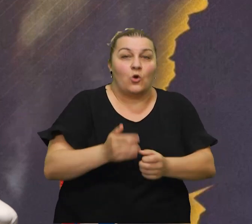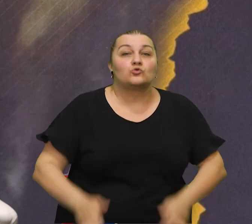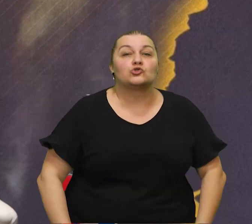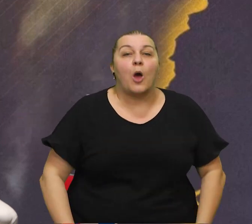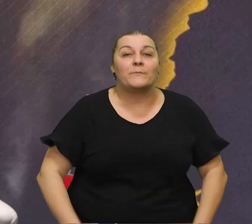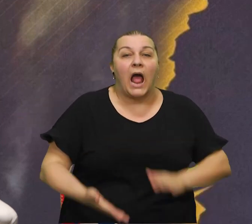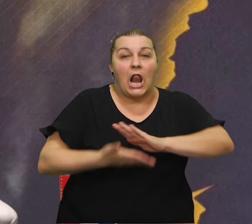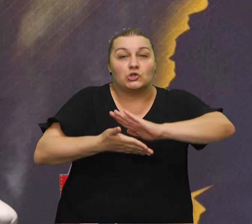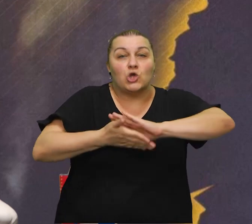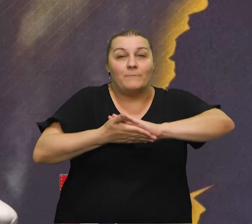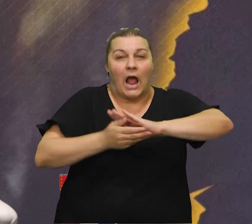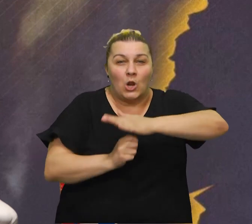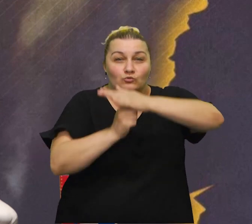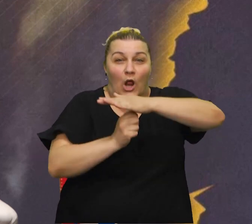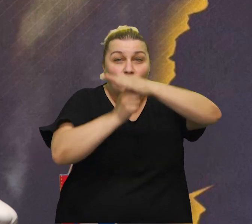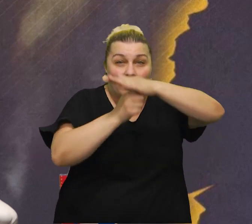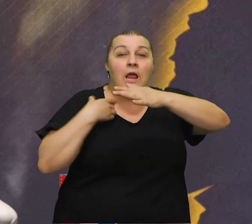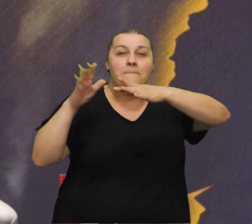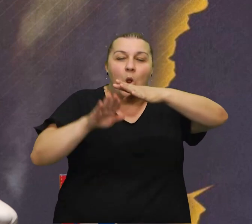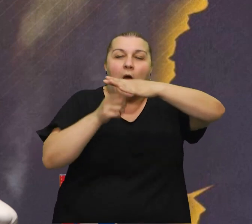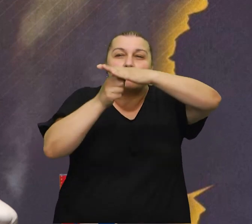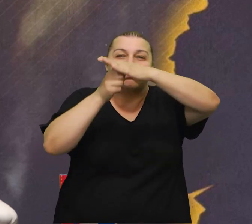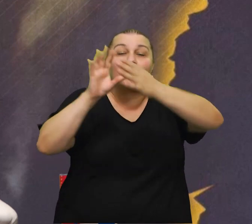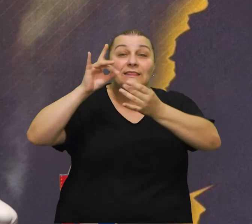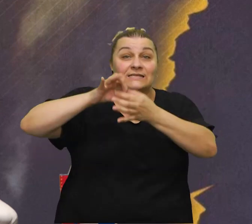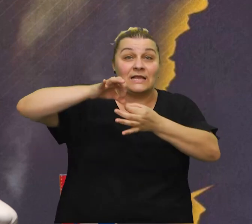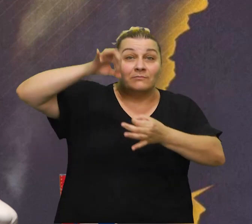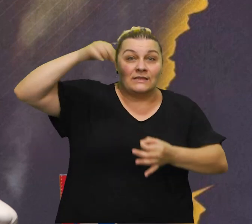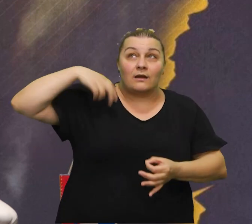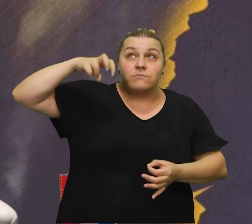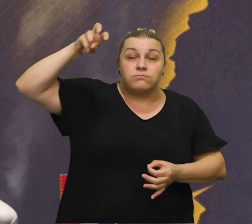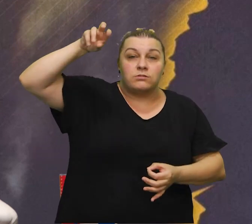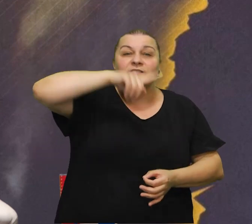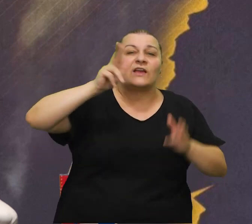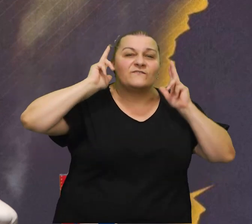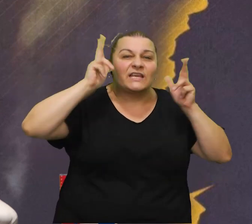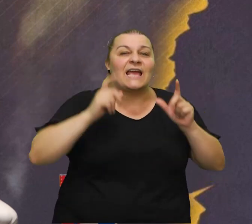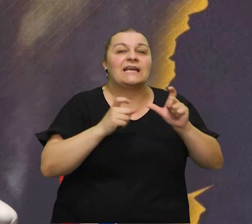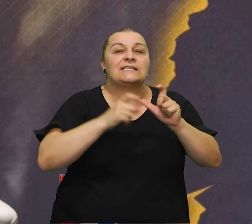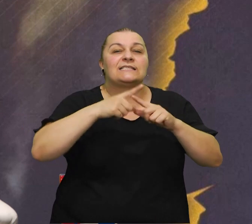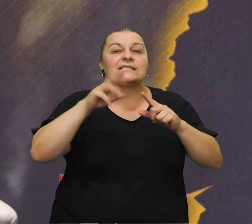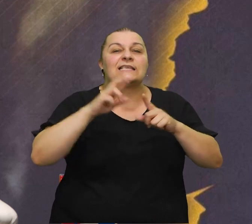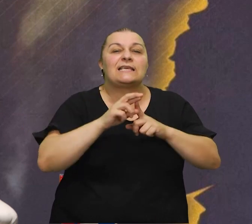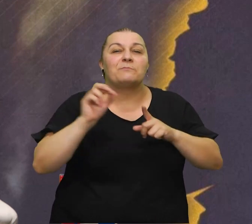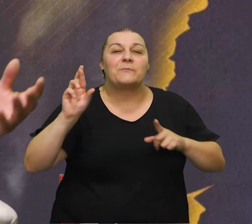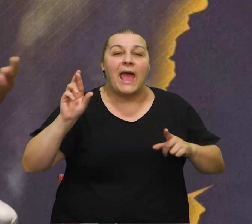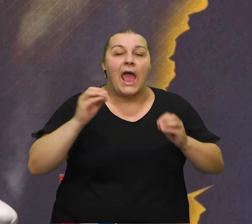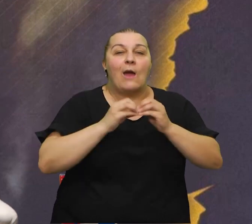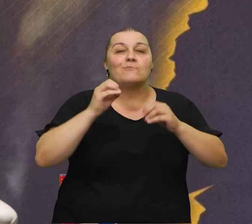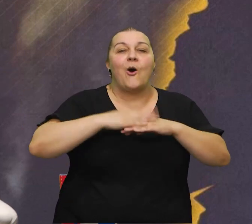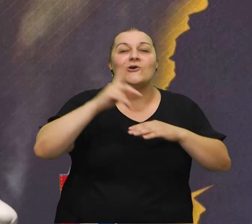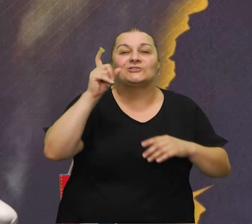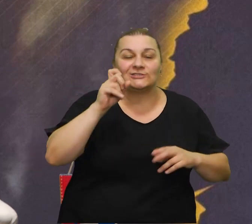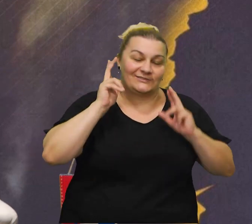stopalo i tako se ja gore se polako popeja i dok se sad gore penja bilo je Stipe Božić Stipe Božić planina